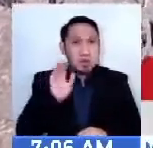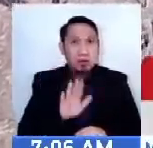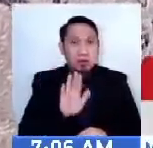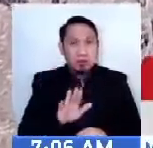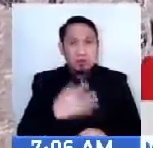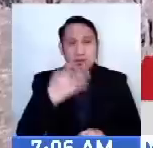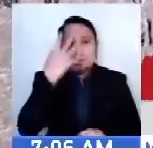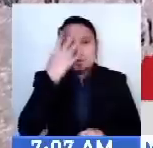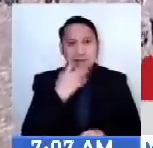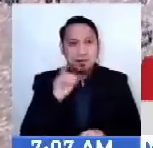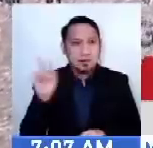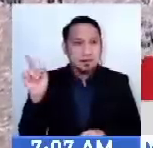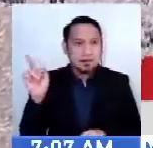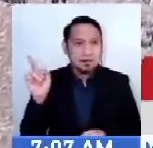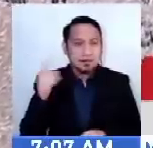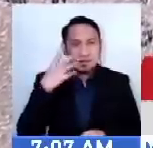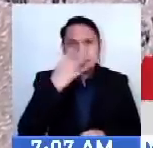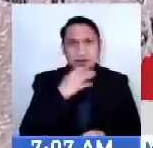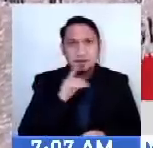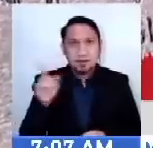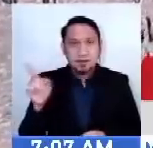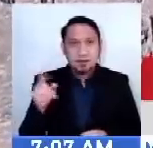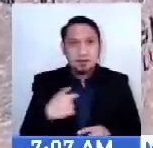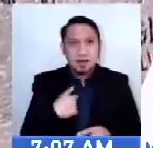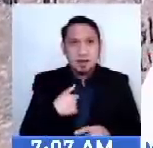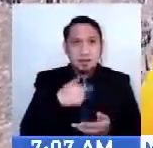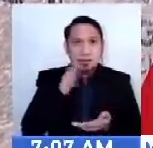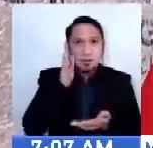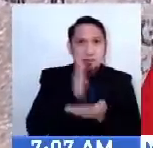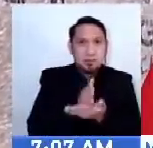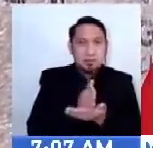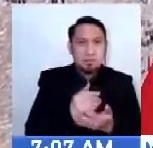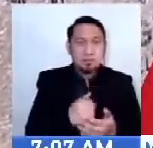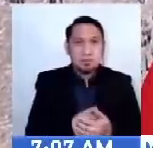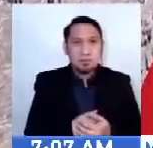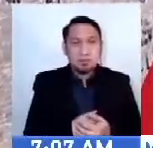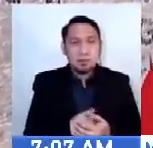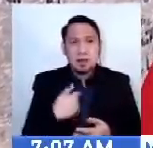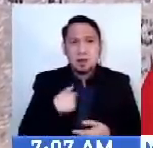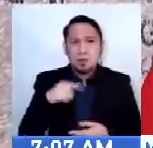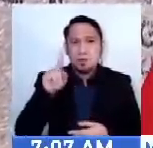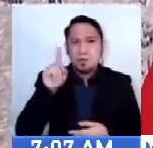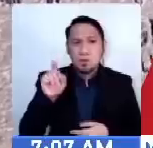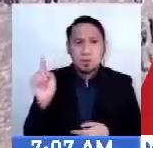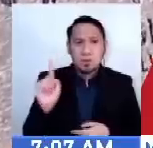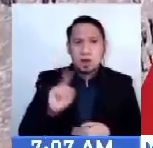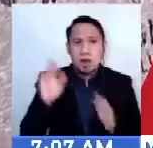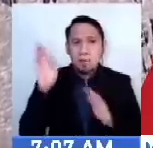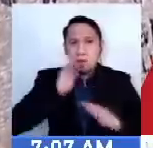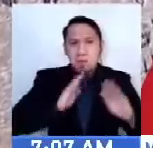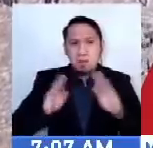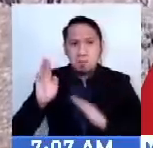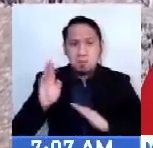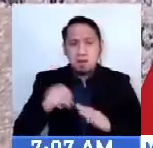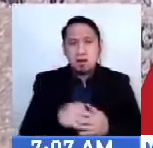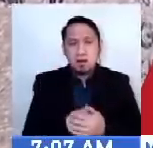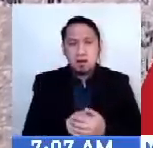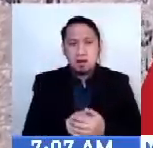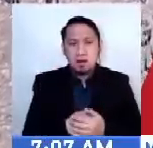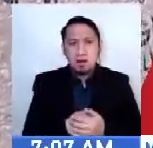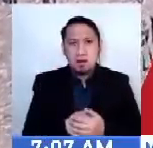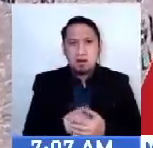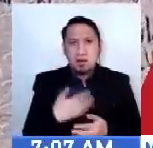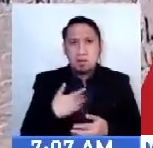Nagagalit siya. Huminto ako. Tinanong ko siya, ano bang problema sa'yo? Kahit